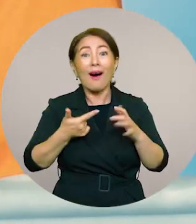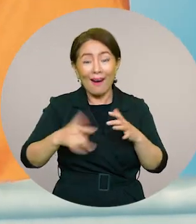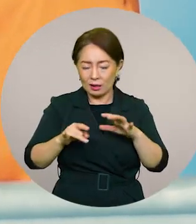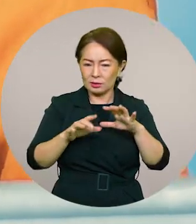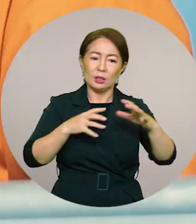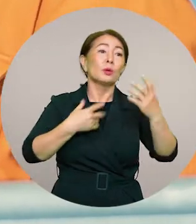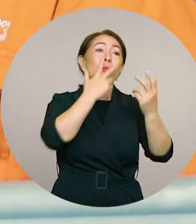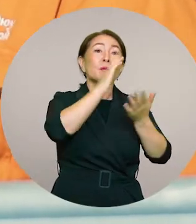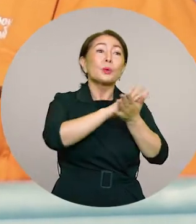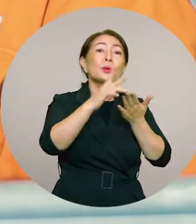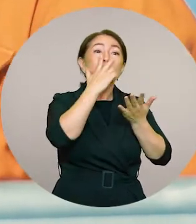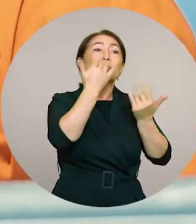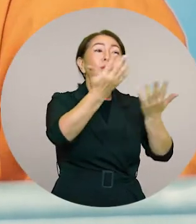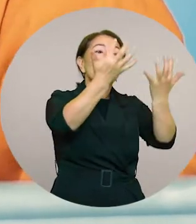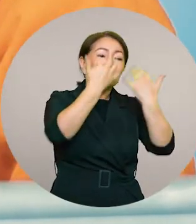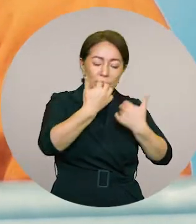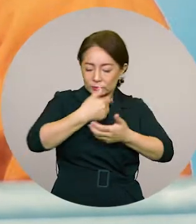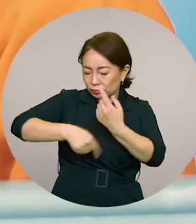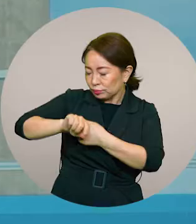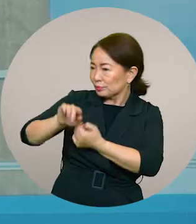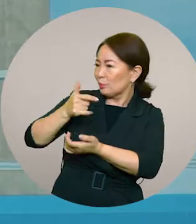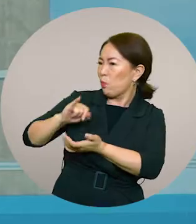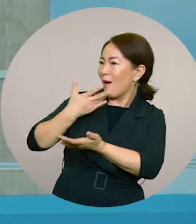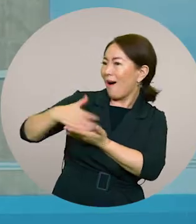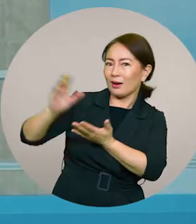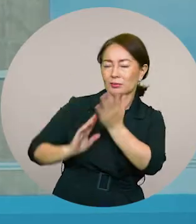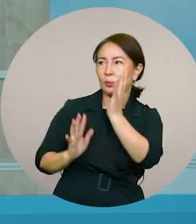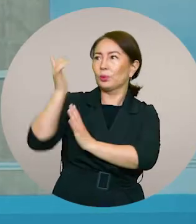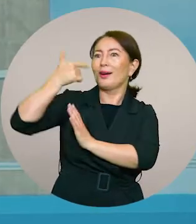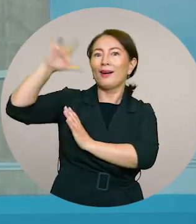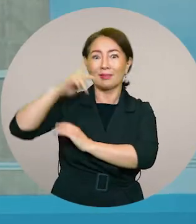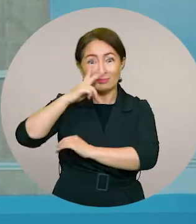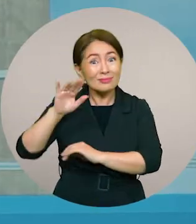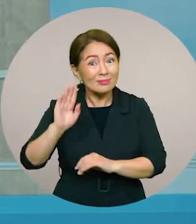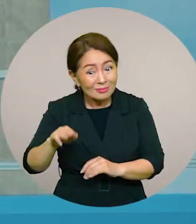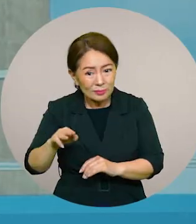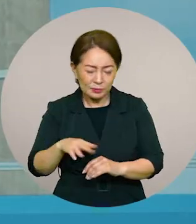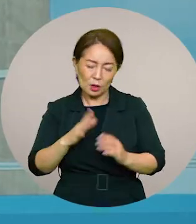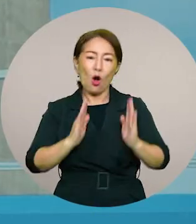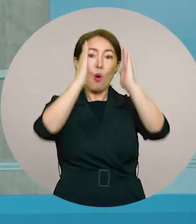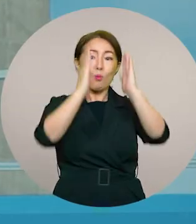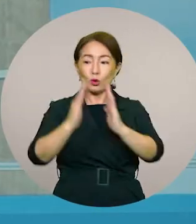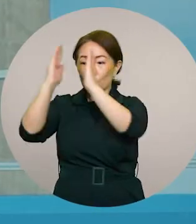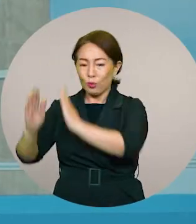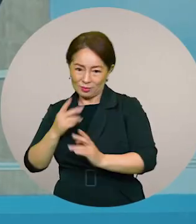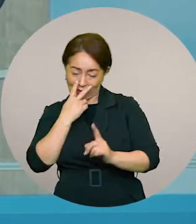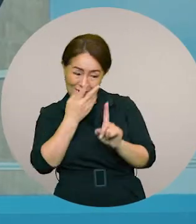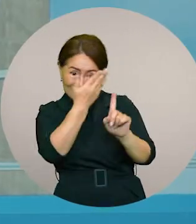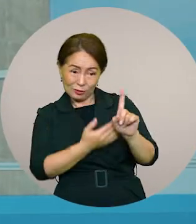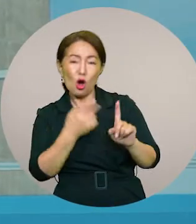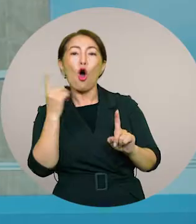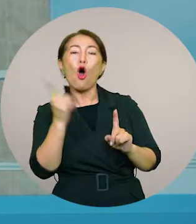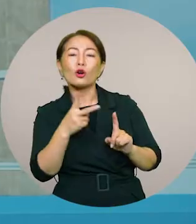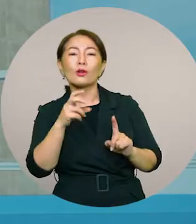агааржуулалтын бас цэвэр агаагаар сэтгэхийн тулд агааржуулалтын тооцоо бас мэдээж хийсэн байгаа. Тэгээд тэрийг нь хангахад бусаа амны одоо манай энэ